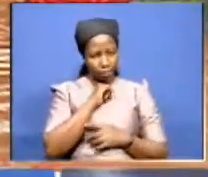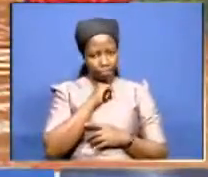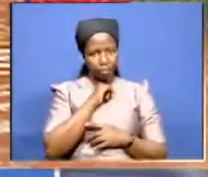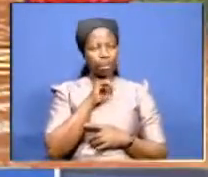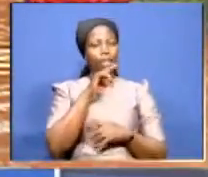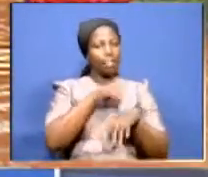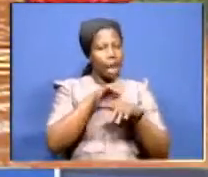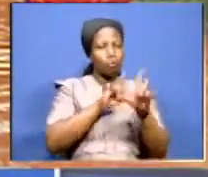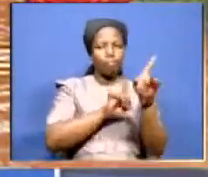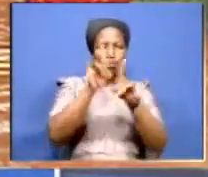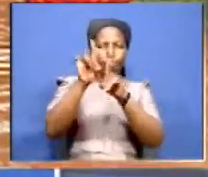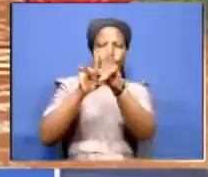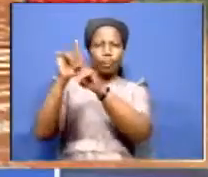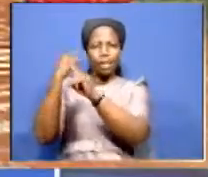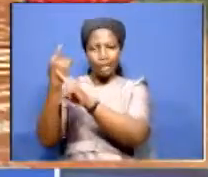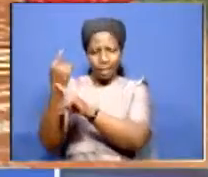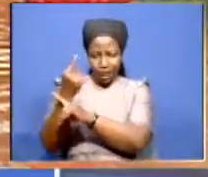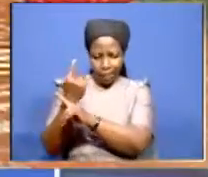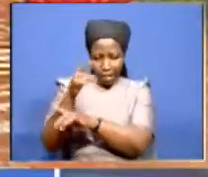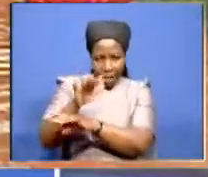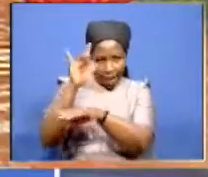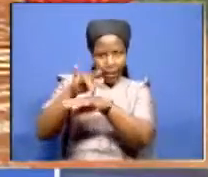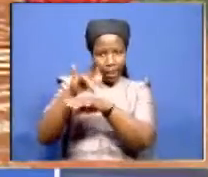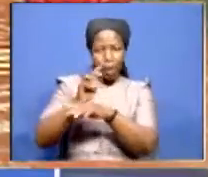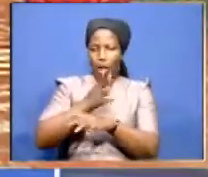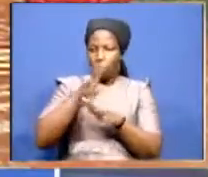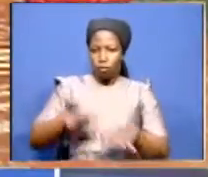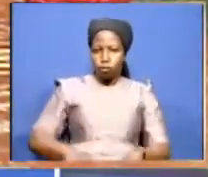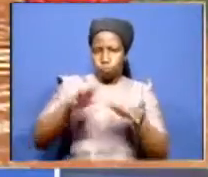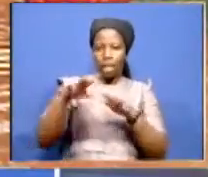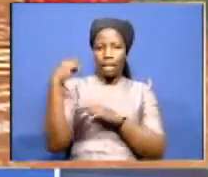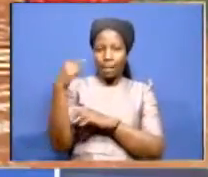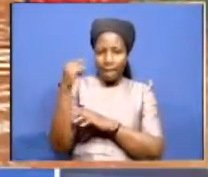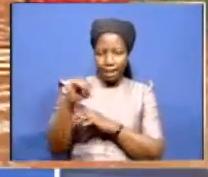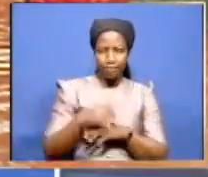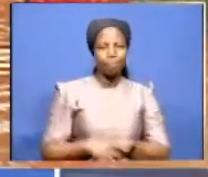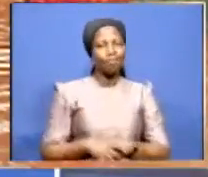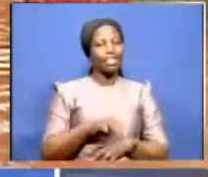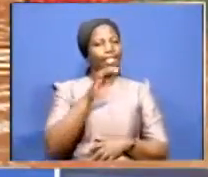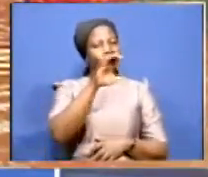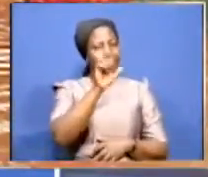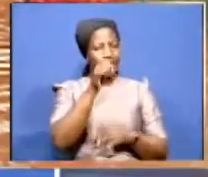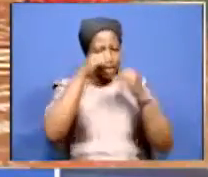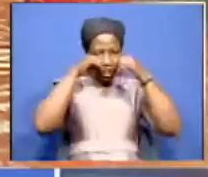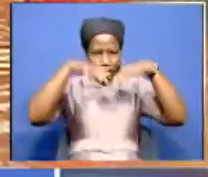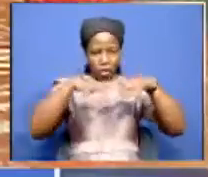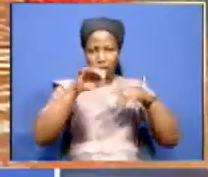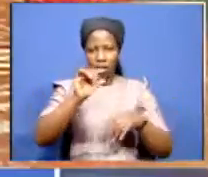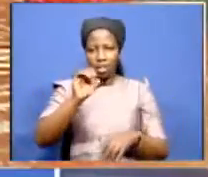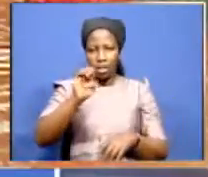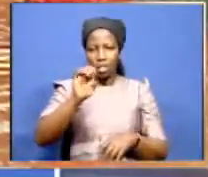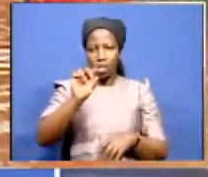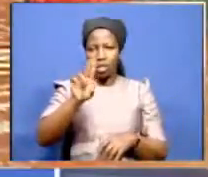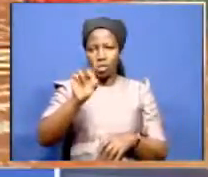maeneo yanayoathiriwa na mafuriko huko Garissa, waziri wa ugatuzi Eugene Wamalwa aliwahimiza wale wanaoishi katika